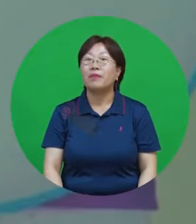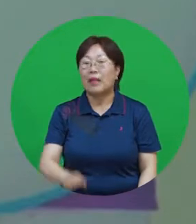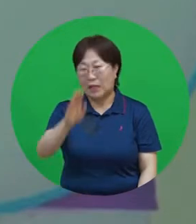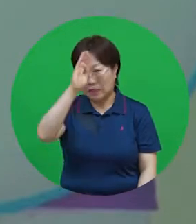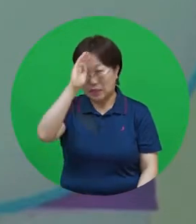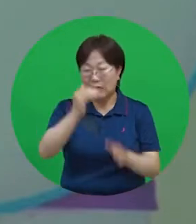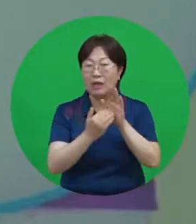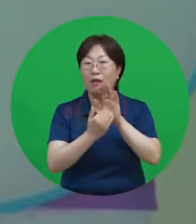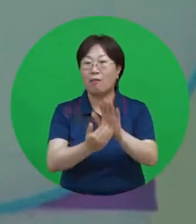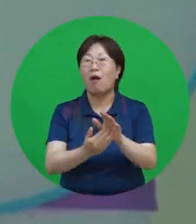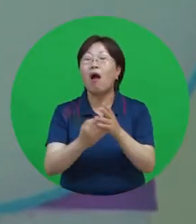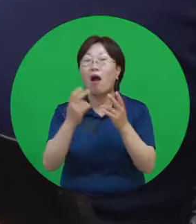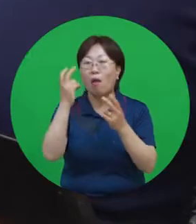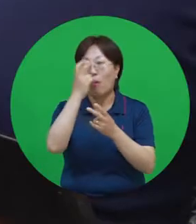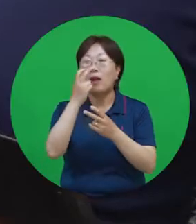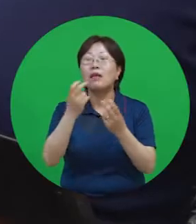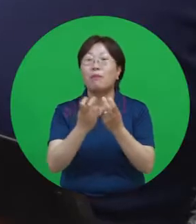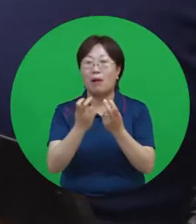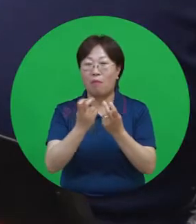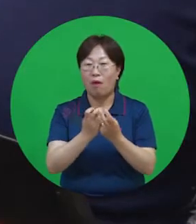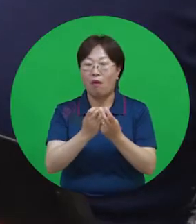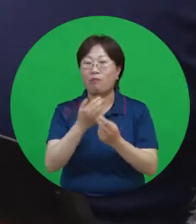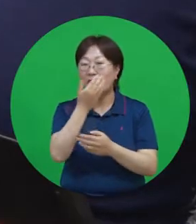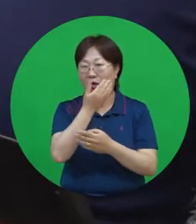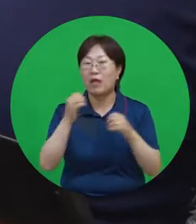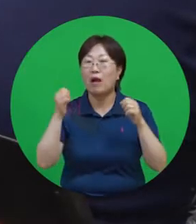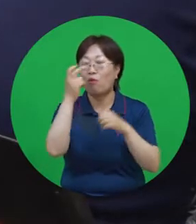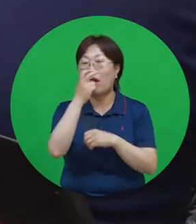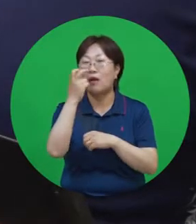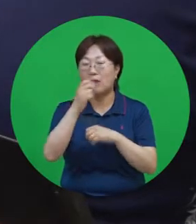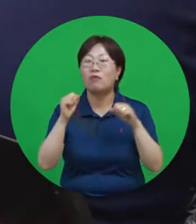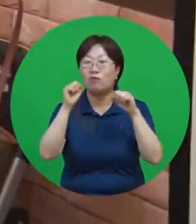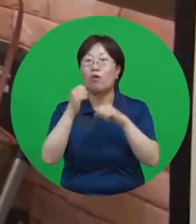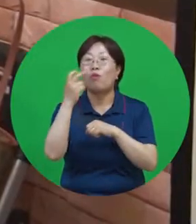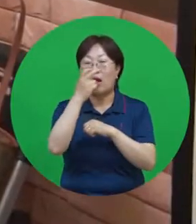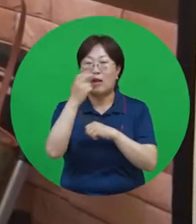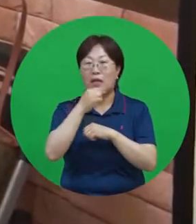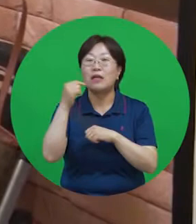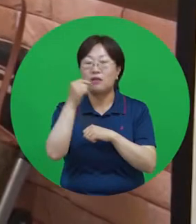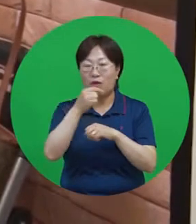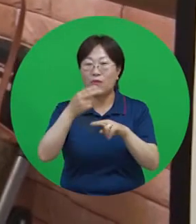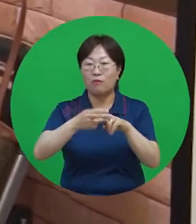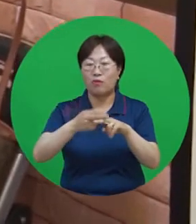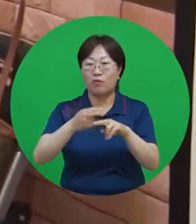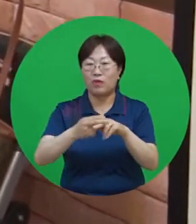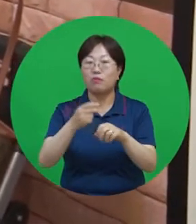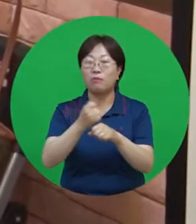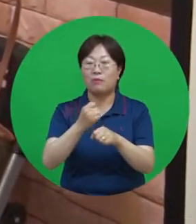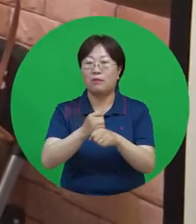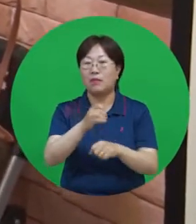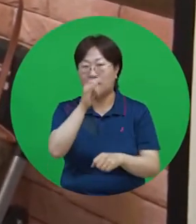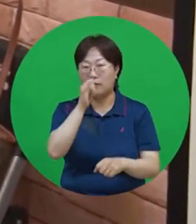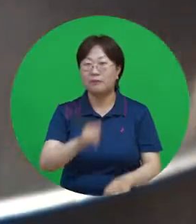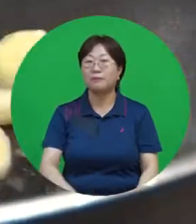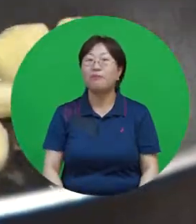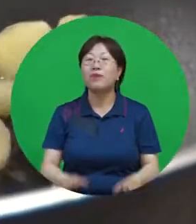질환 예방과 관리방법 영양관리 운동 관리 등의 수업 후 저염 조리 시연을 이어갔습니다